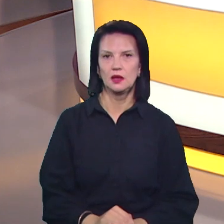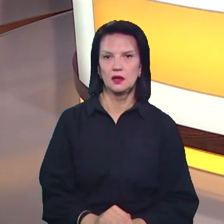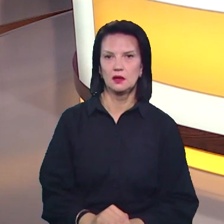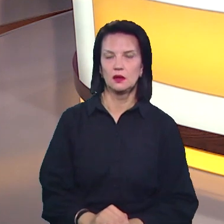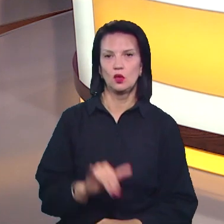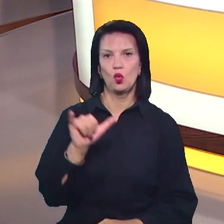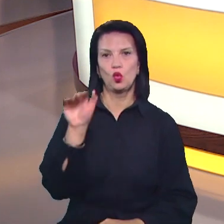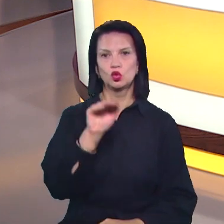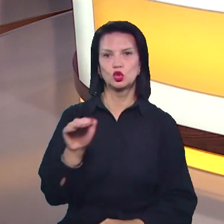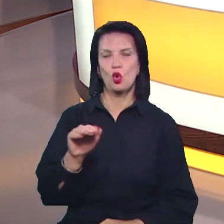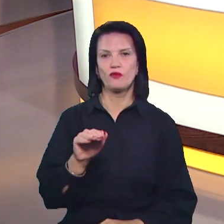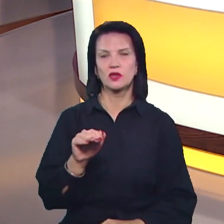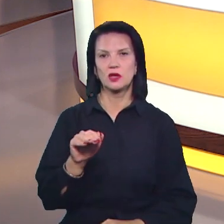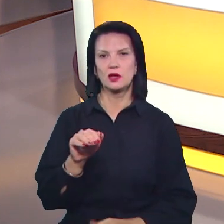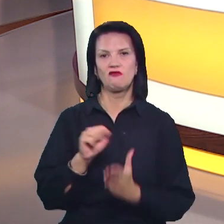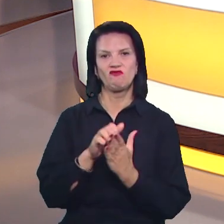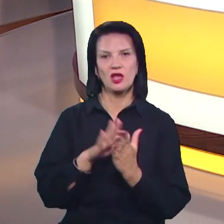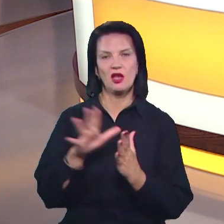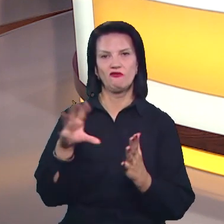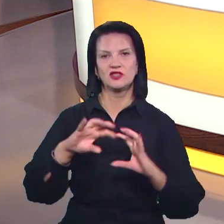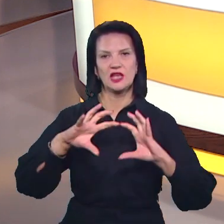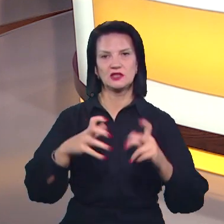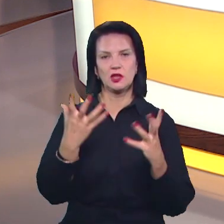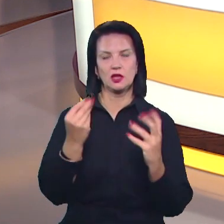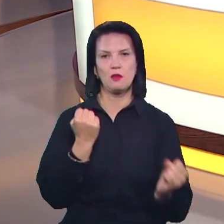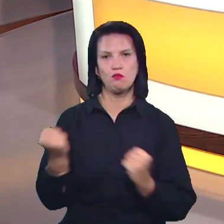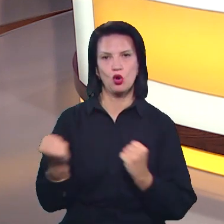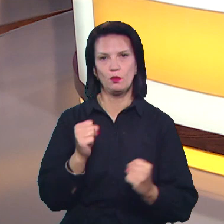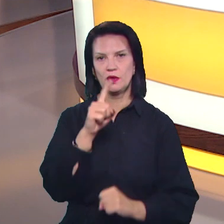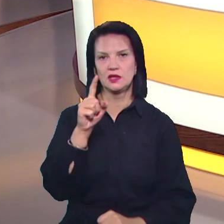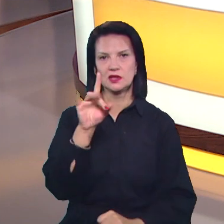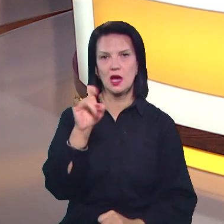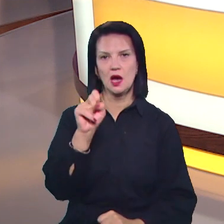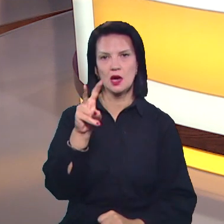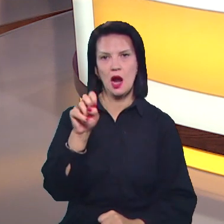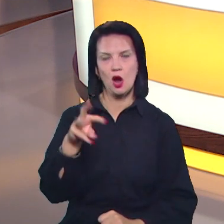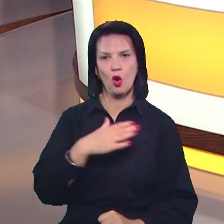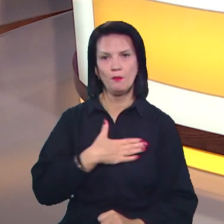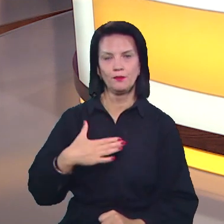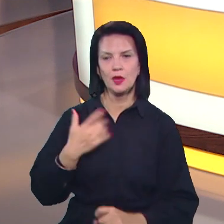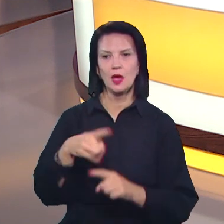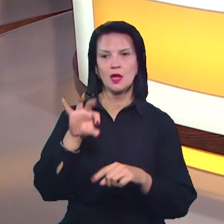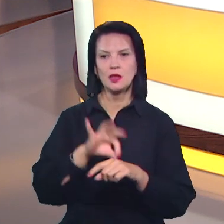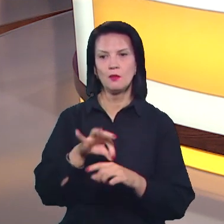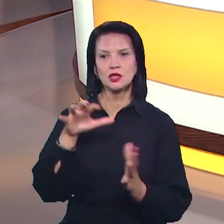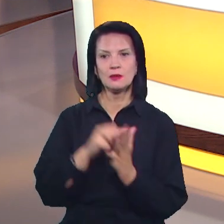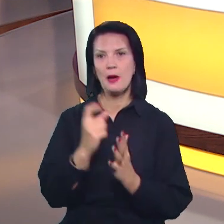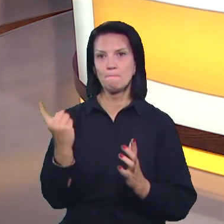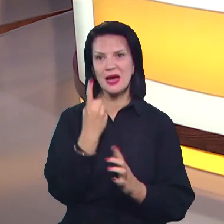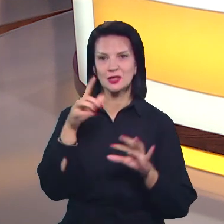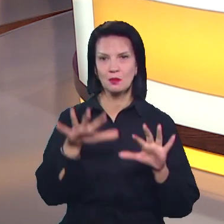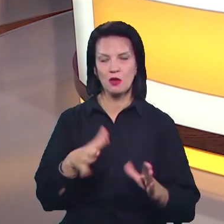У жовтні відзначається Всесвітній день боротьби з раком молочної залози. Ця недуга займає перше місце в структурі